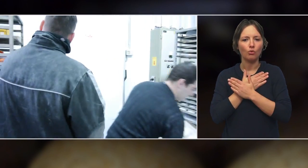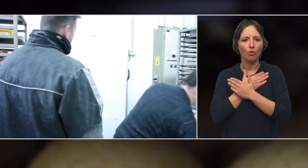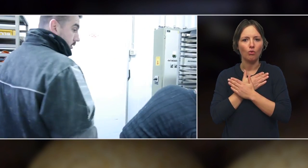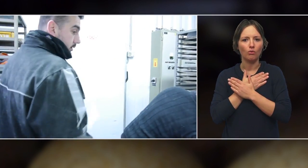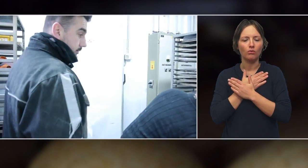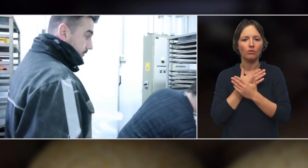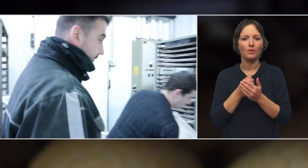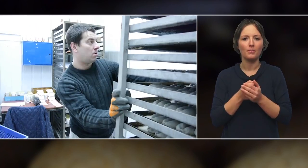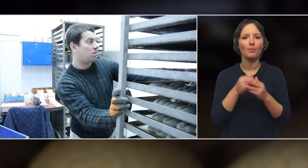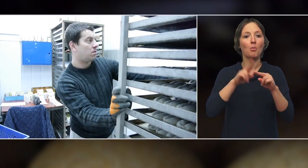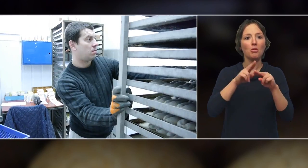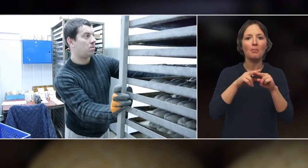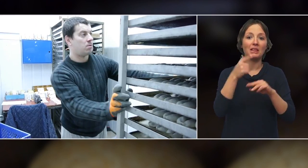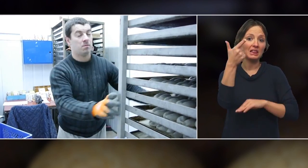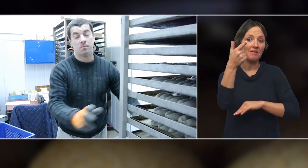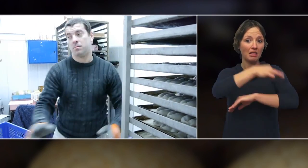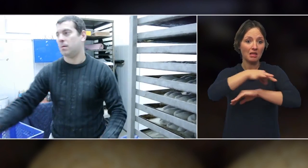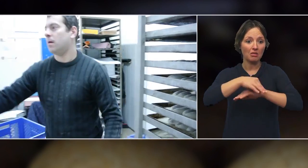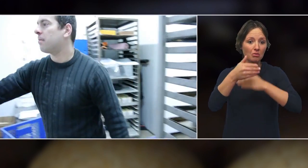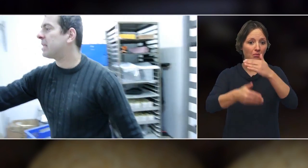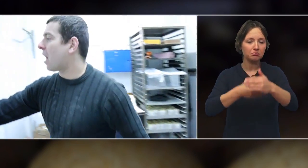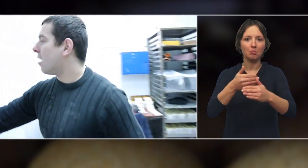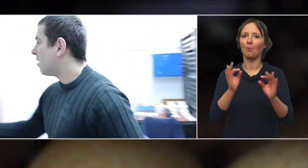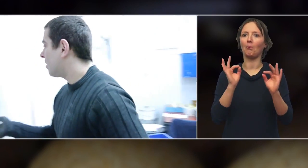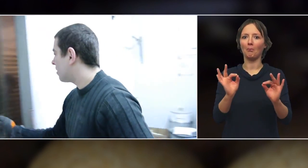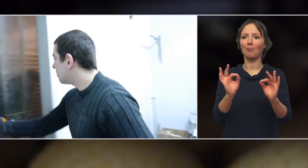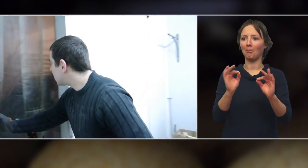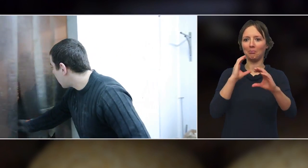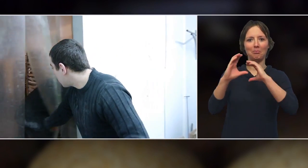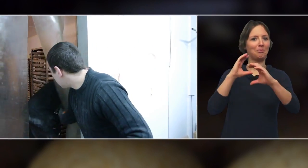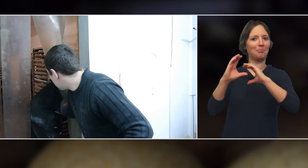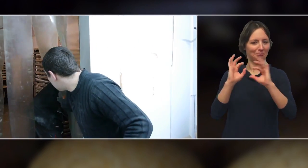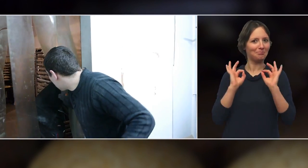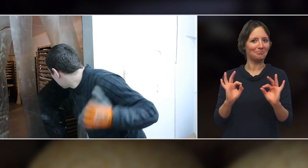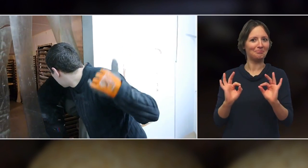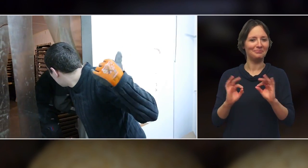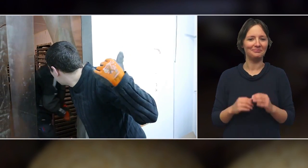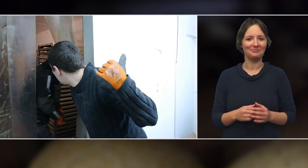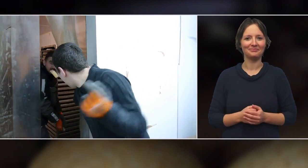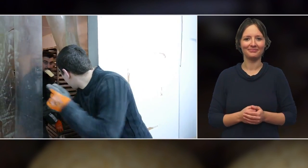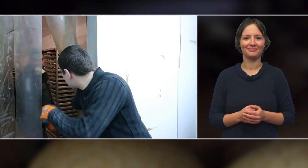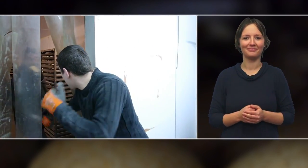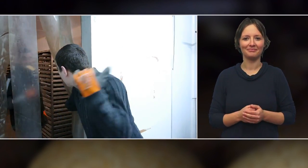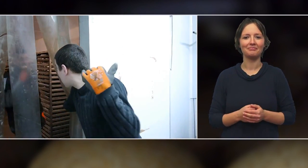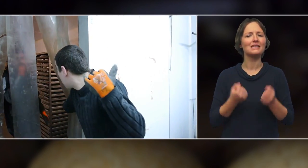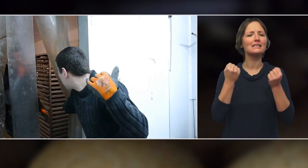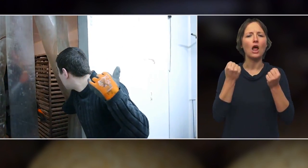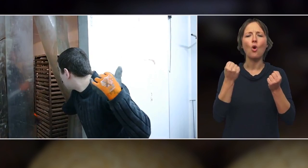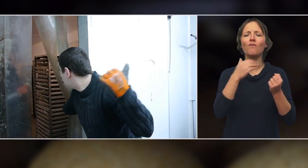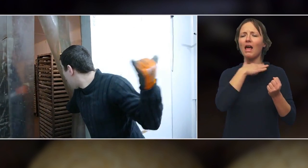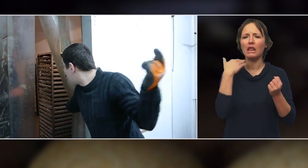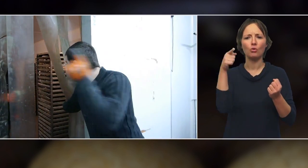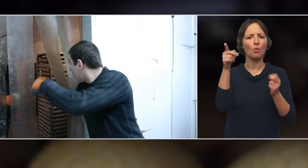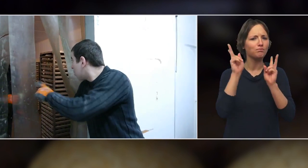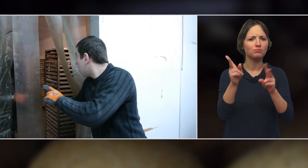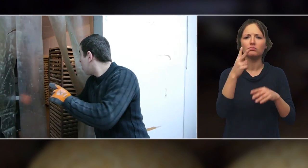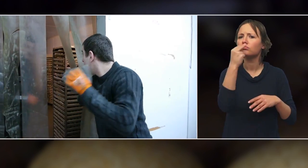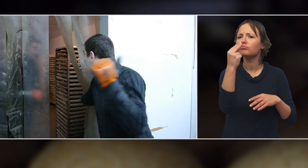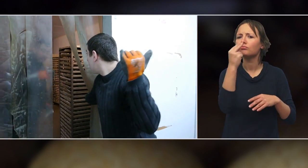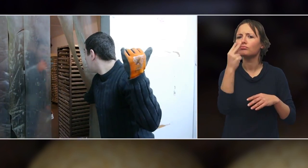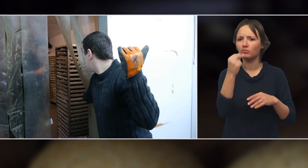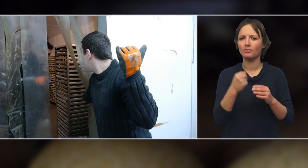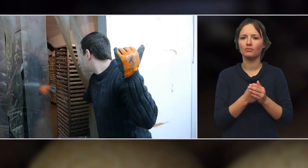ampak postopoma v roku 2 tednov smo se ujela popolnoma. Zelo veliko lahko prebere iz ustnic,